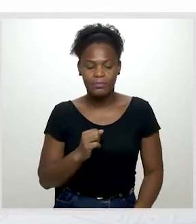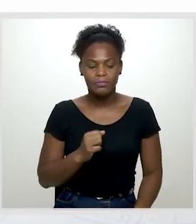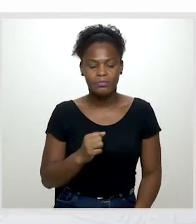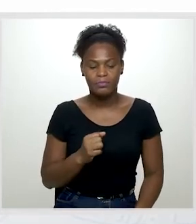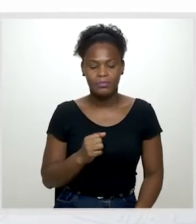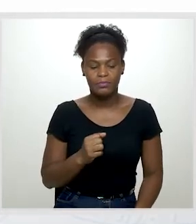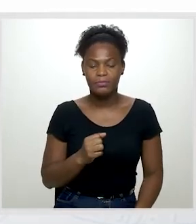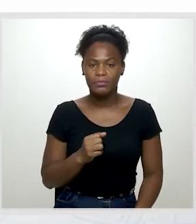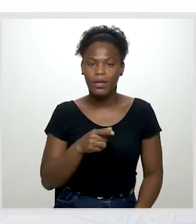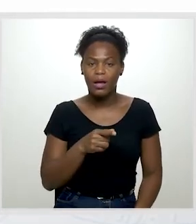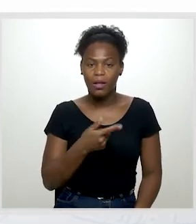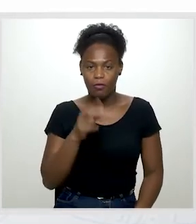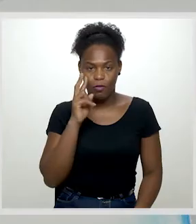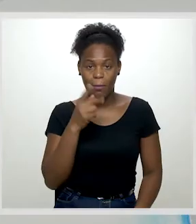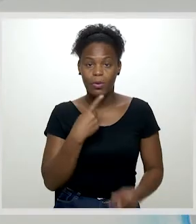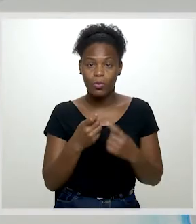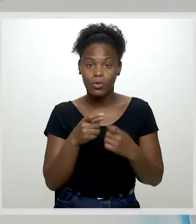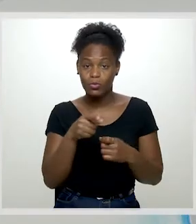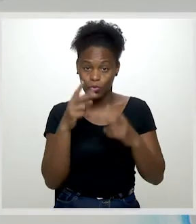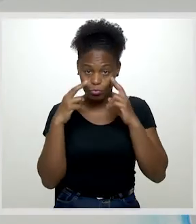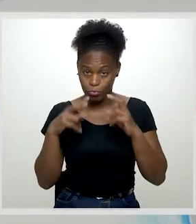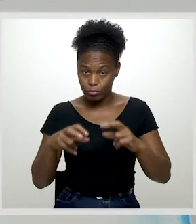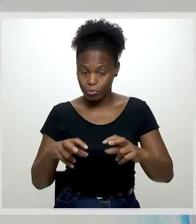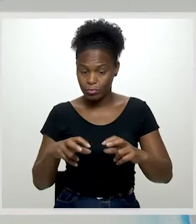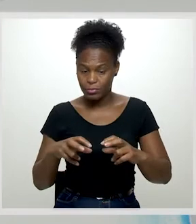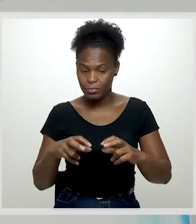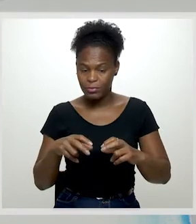Alors, tu dois